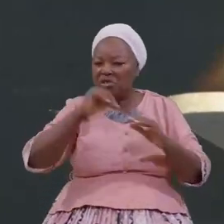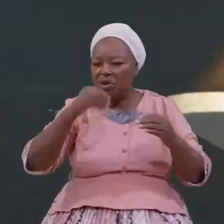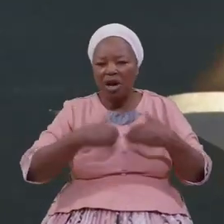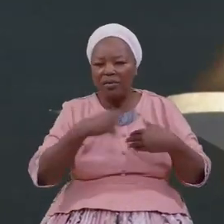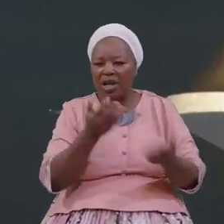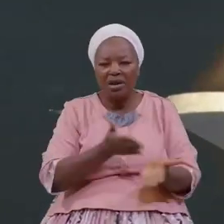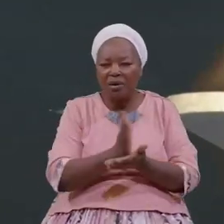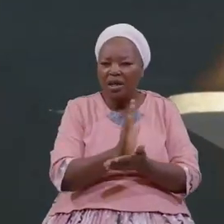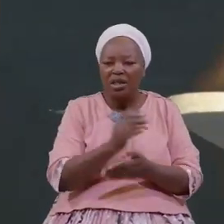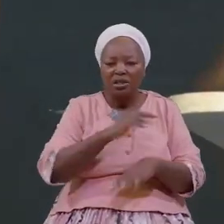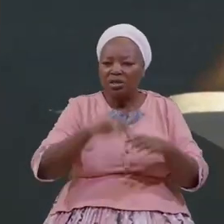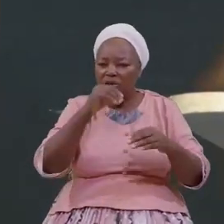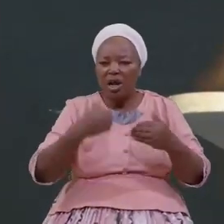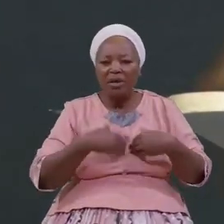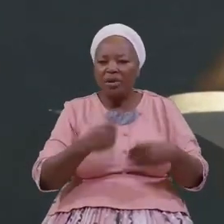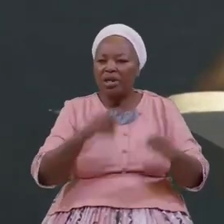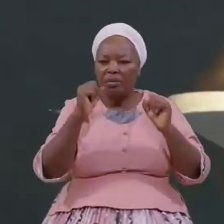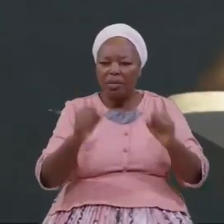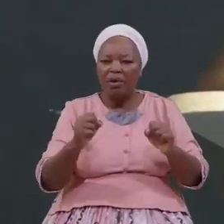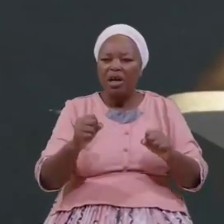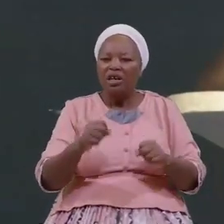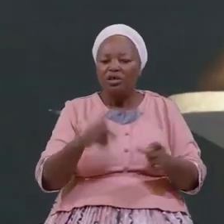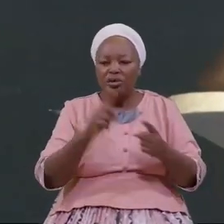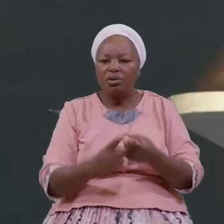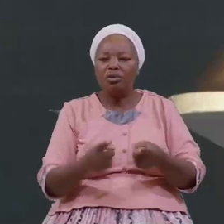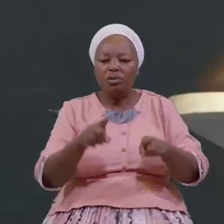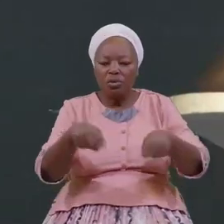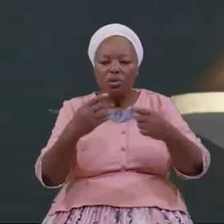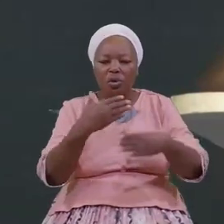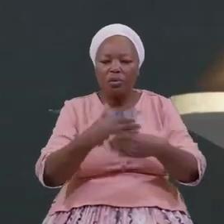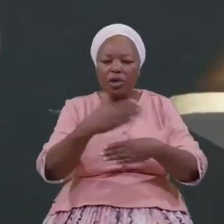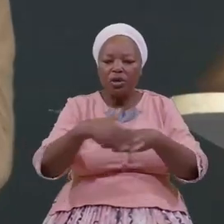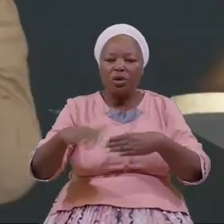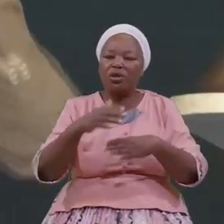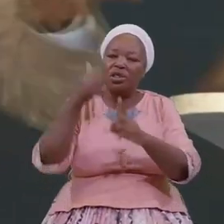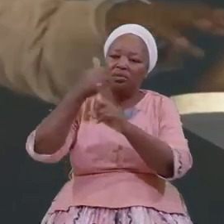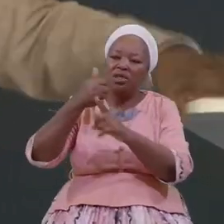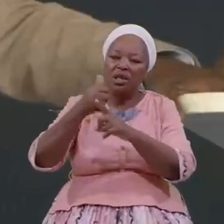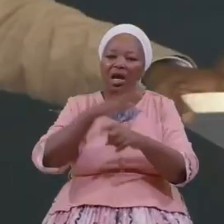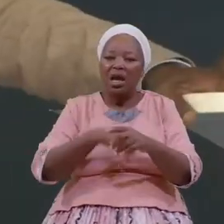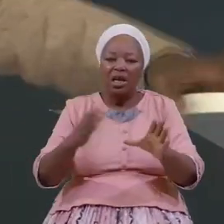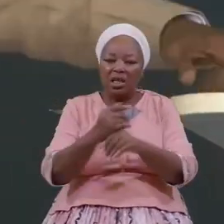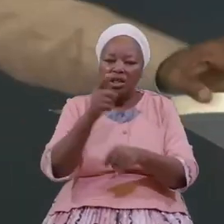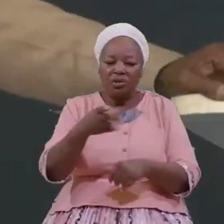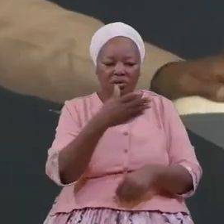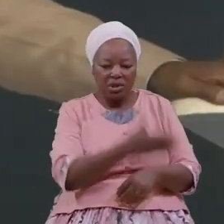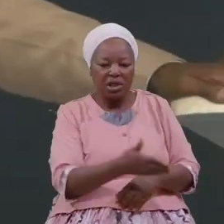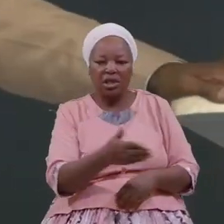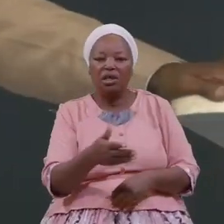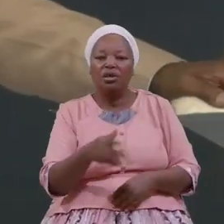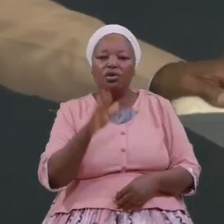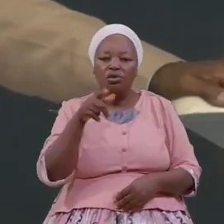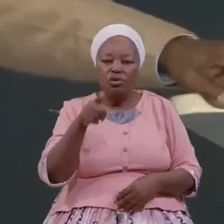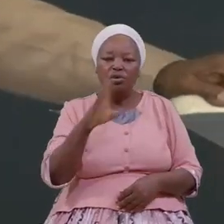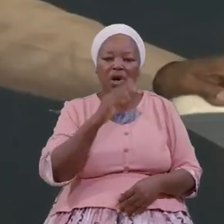ce droit, il n'a pas de pouvoir d'aller au-delà de lui-même pour vous atteindre là-bas.